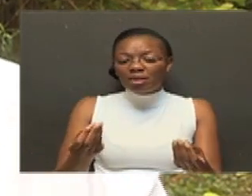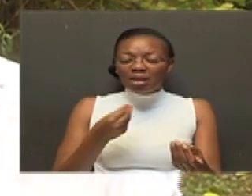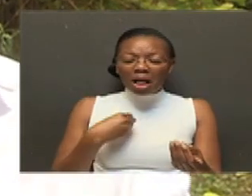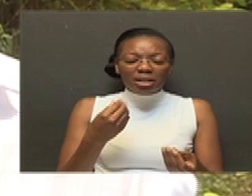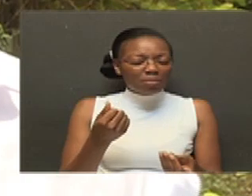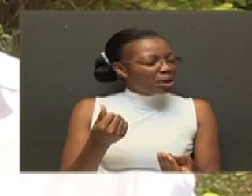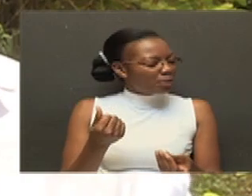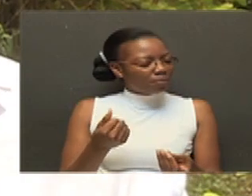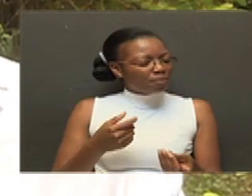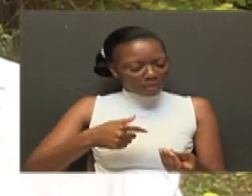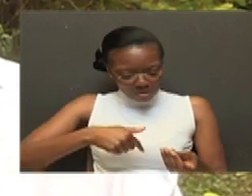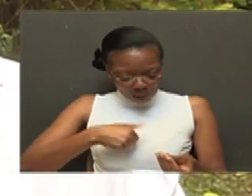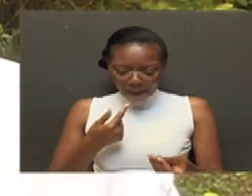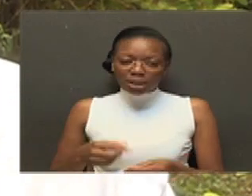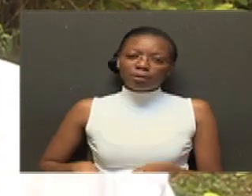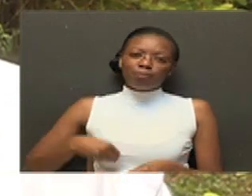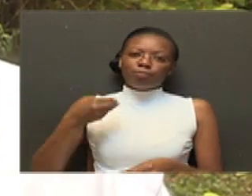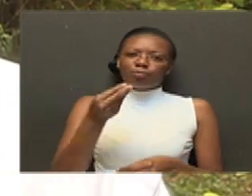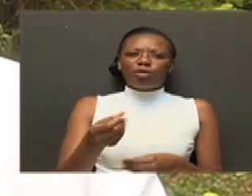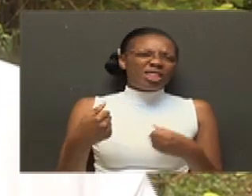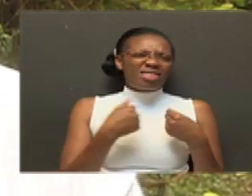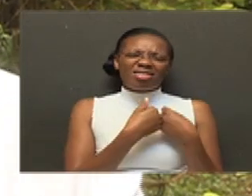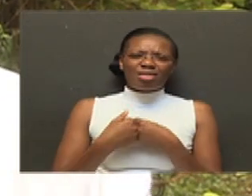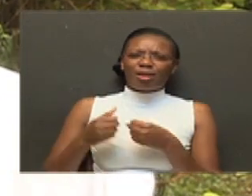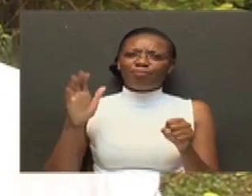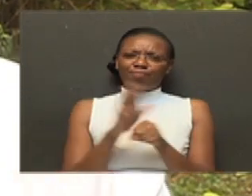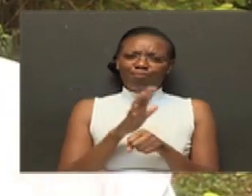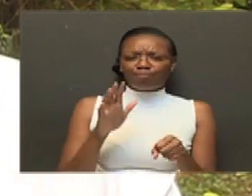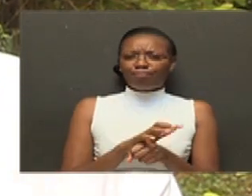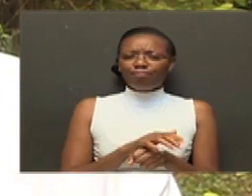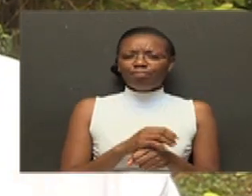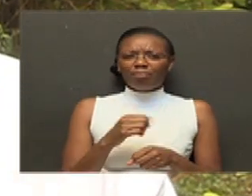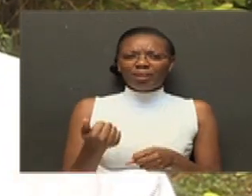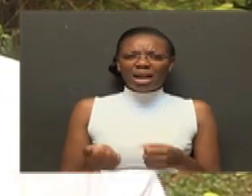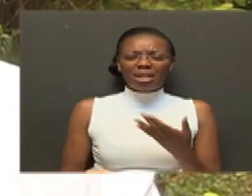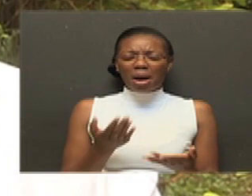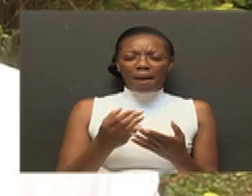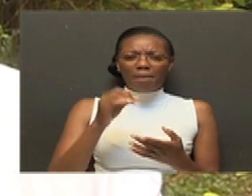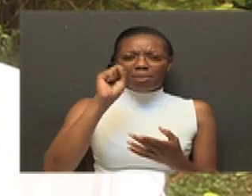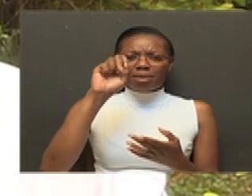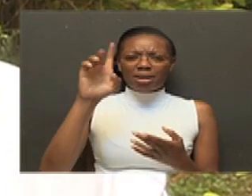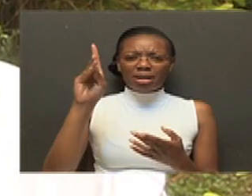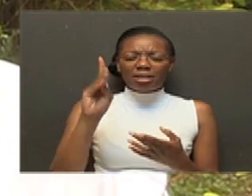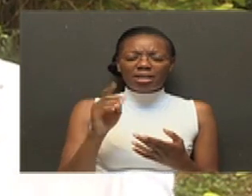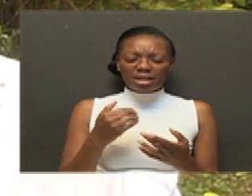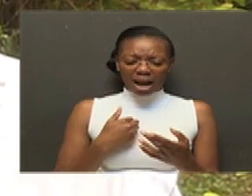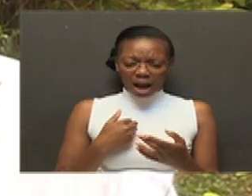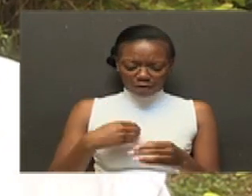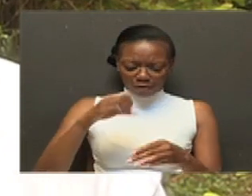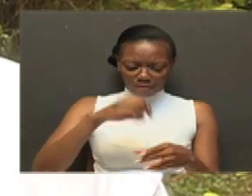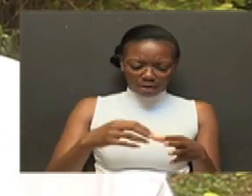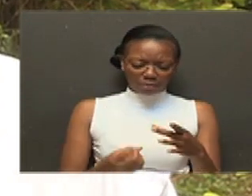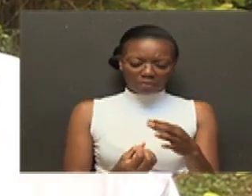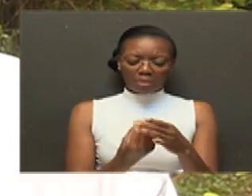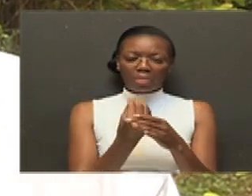na maybe tumeenda na wanafunzi kuwapeleka huko. So changamoto ni mingi. Kwingine unakuja hapa hiyo begu haimei. Na ni lazima sasa